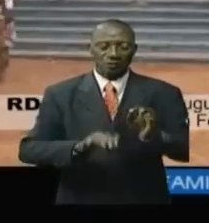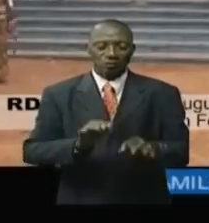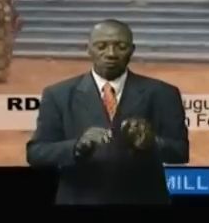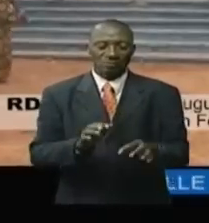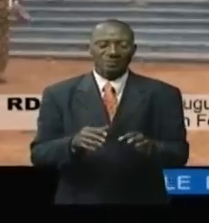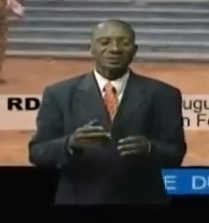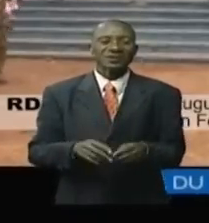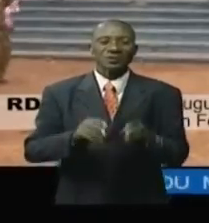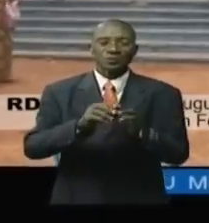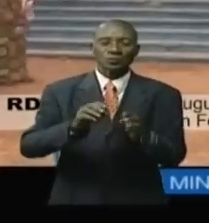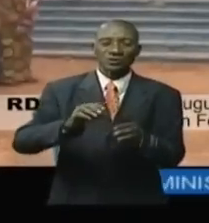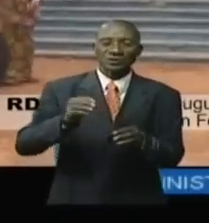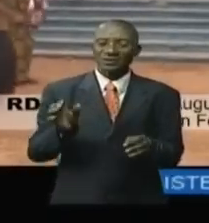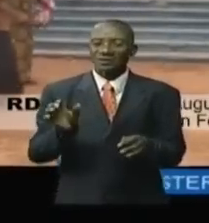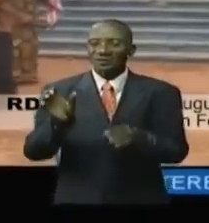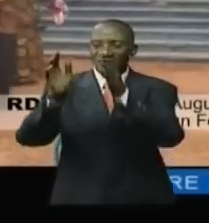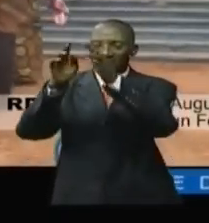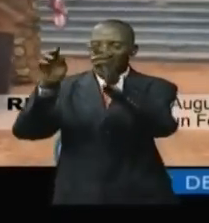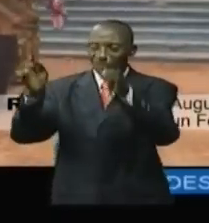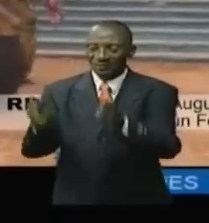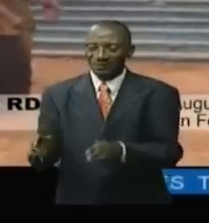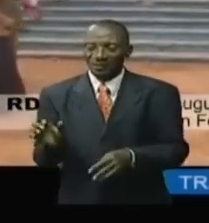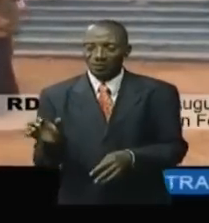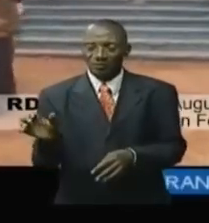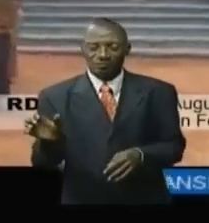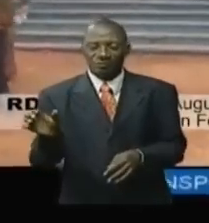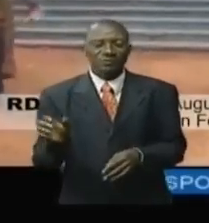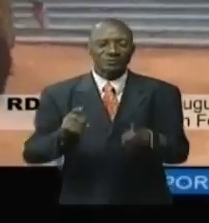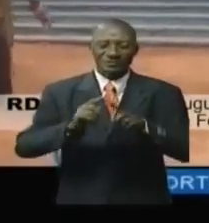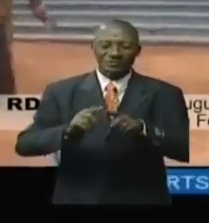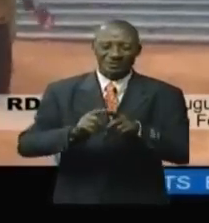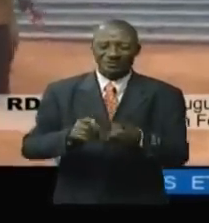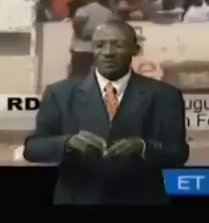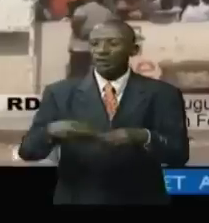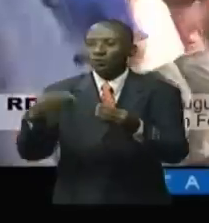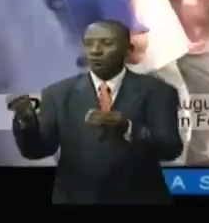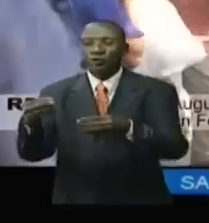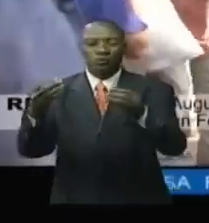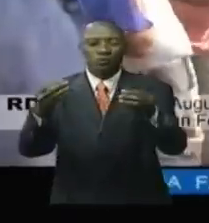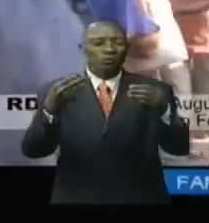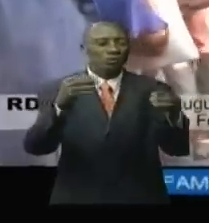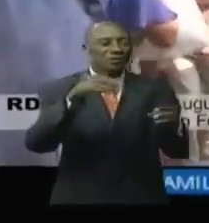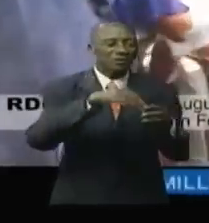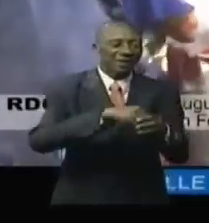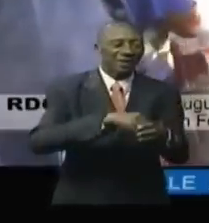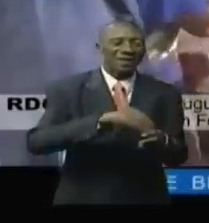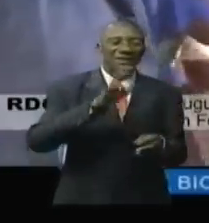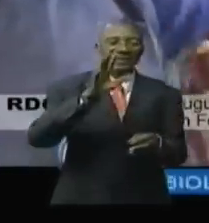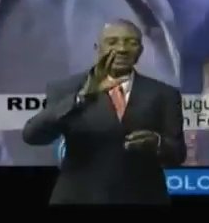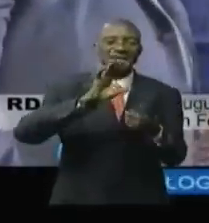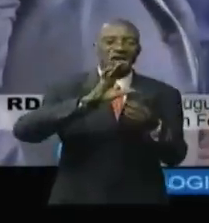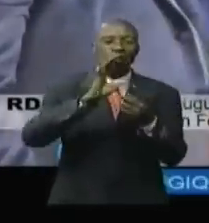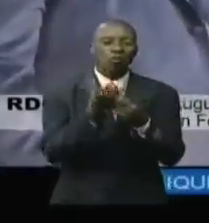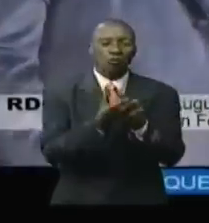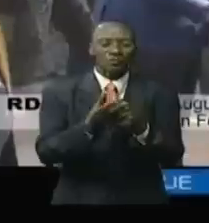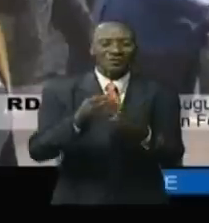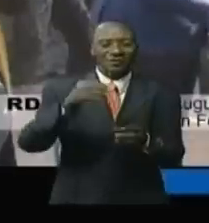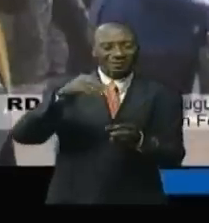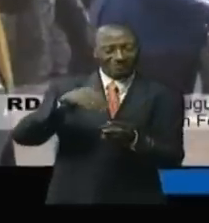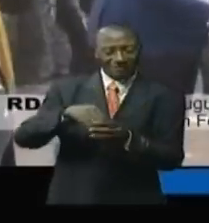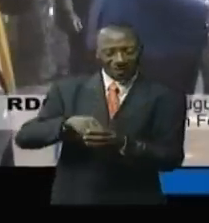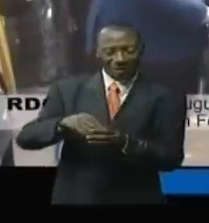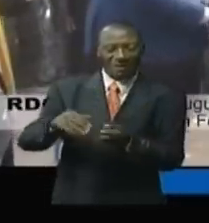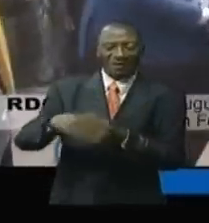onduleurs et des imprimantes à la mairie, à la division provinciale des PTNTIC, à la poste, ainsi qu'à près des 5 communes